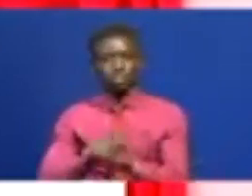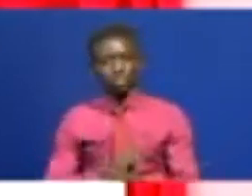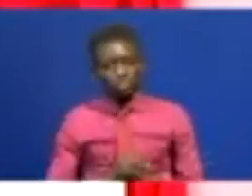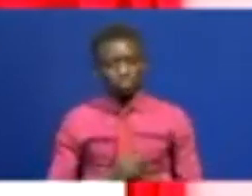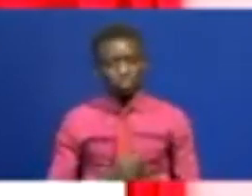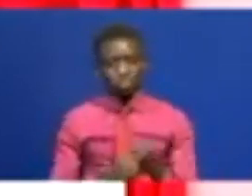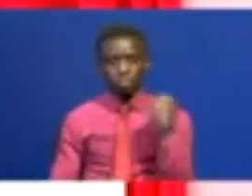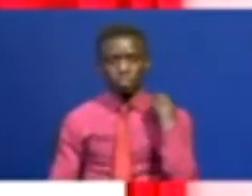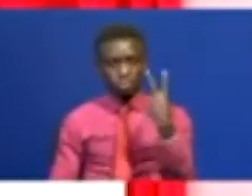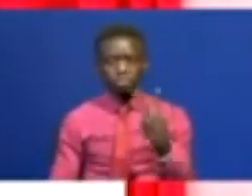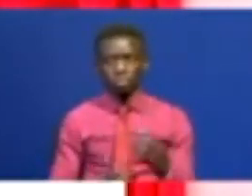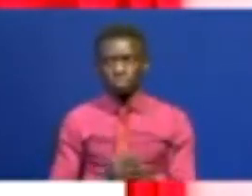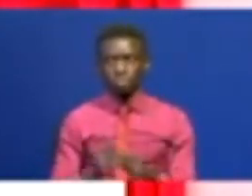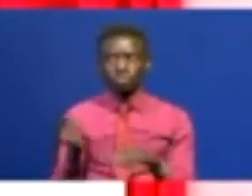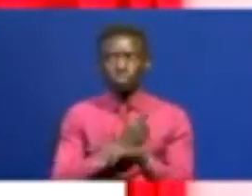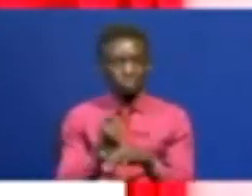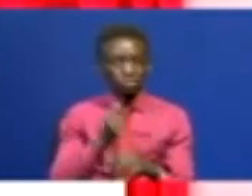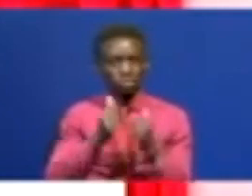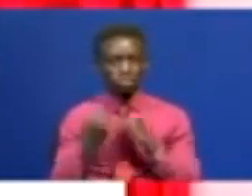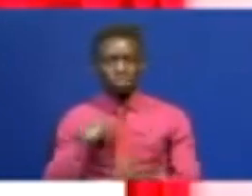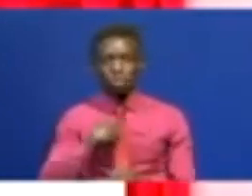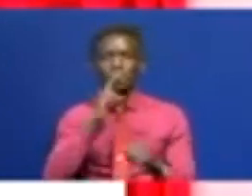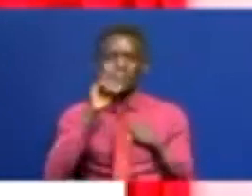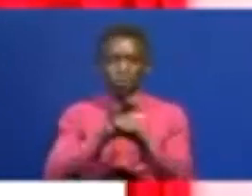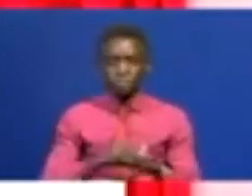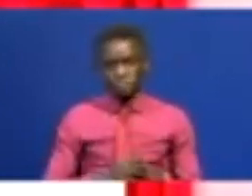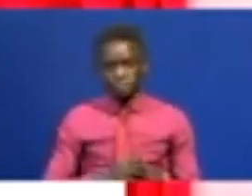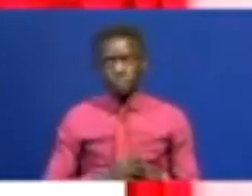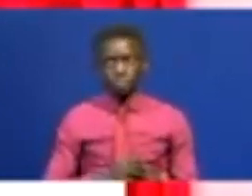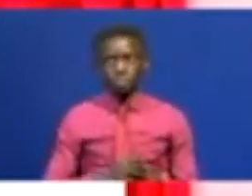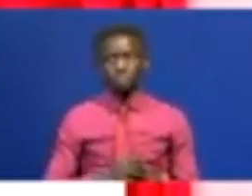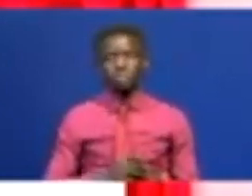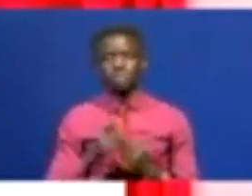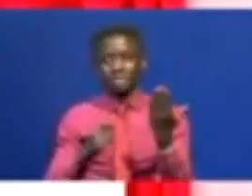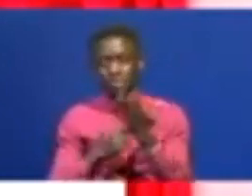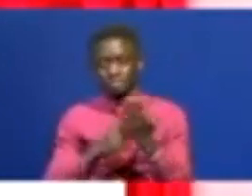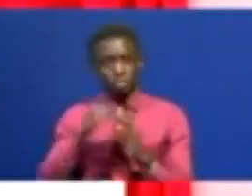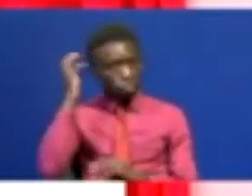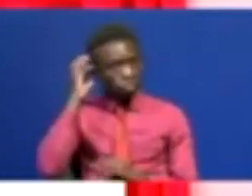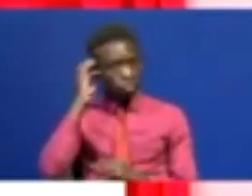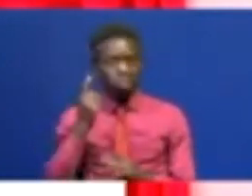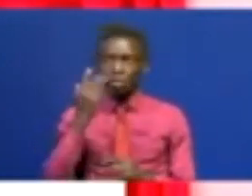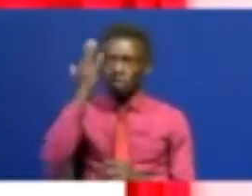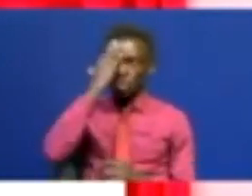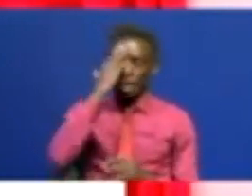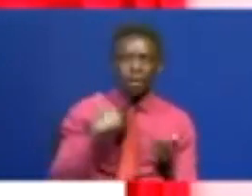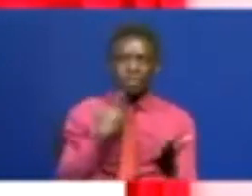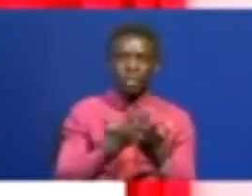training, ambayo tulisema kwa manifesto yetu. Mambo ya TVET, mbali na kuweka vifaa na mambo